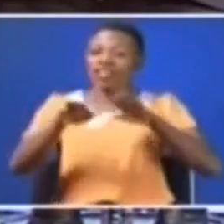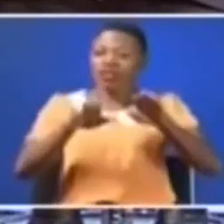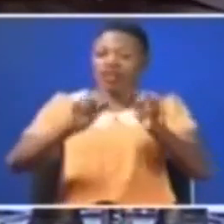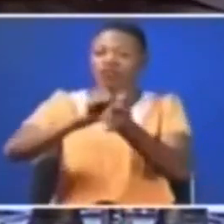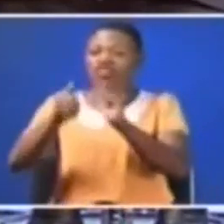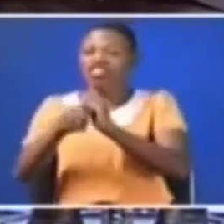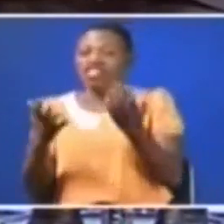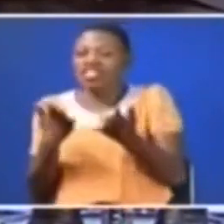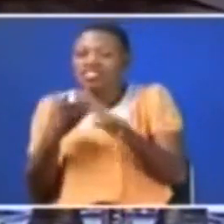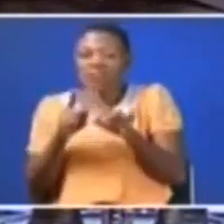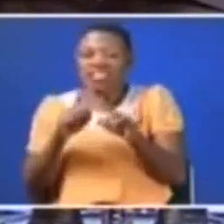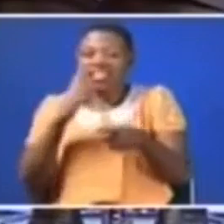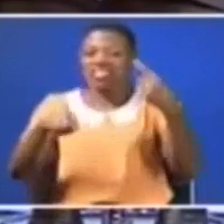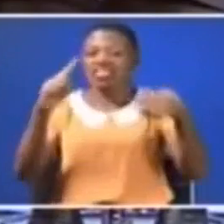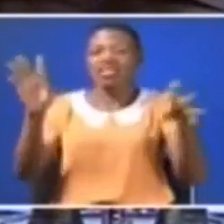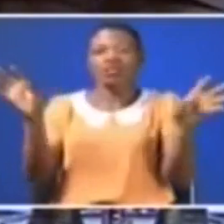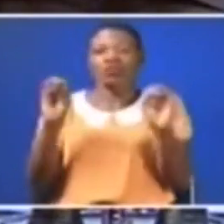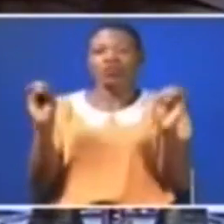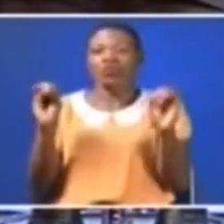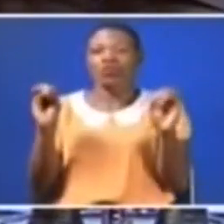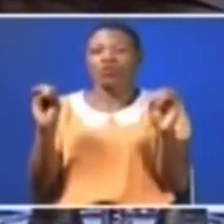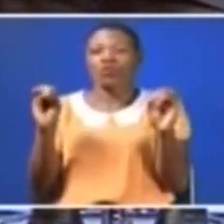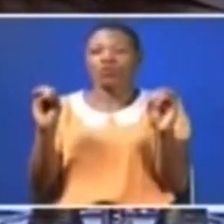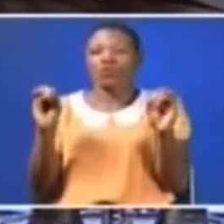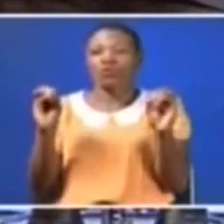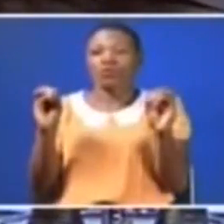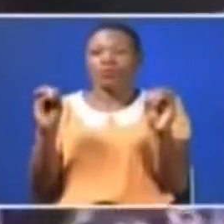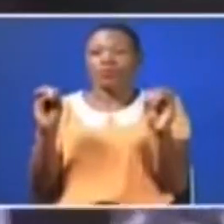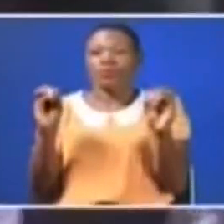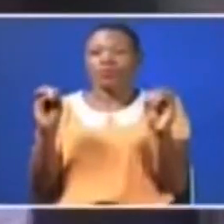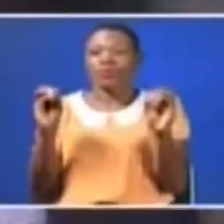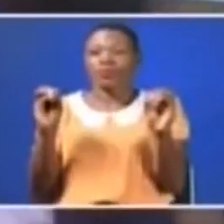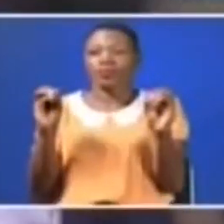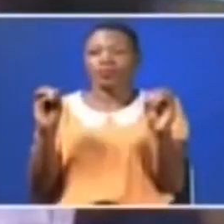mambo bila mafanikio. Ibrahim Karanja anaarifu.